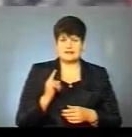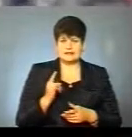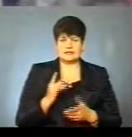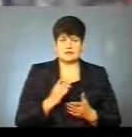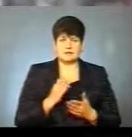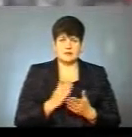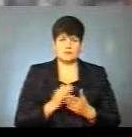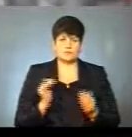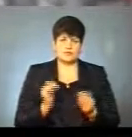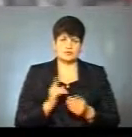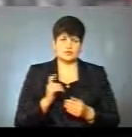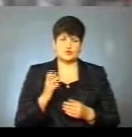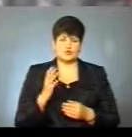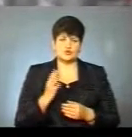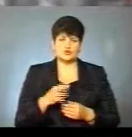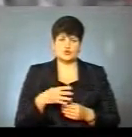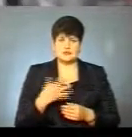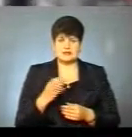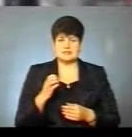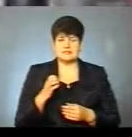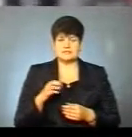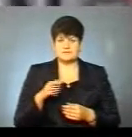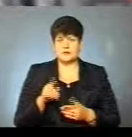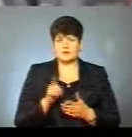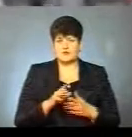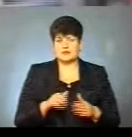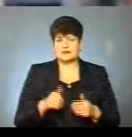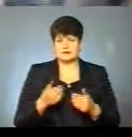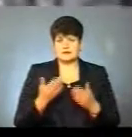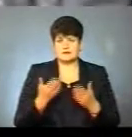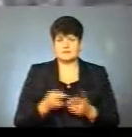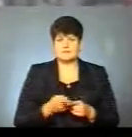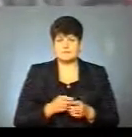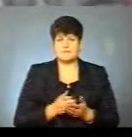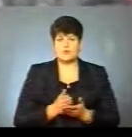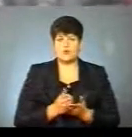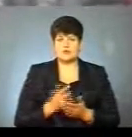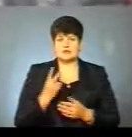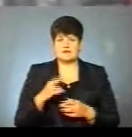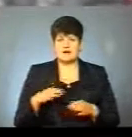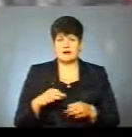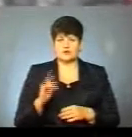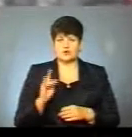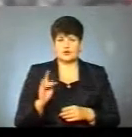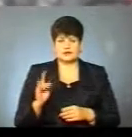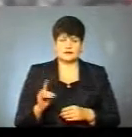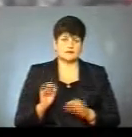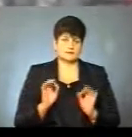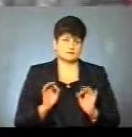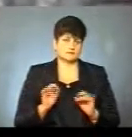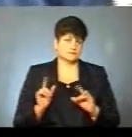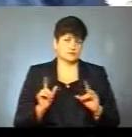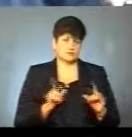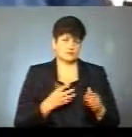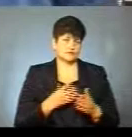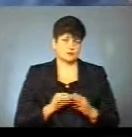менше 145, і вони повинні вам надати відповідно ці послуги, тобто два автокрісла, і ви безпечно перевозите